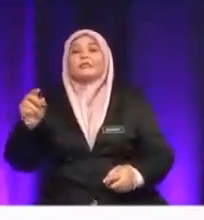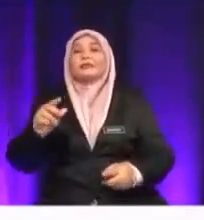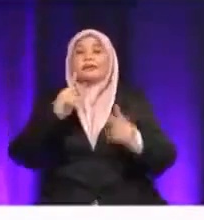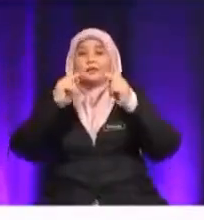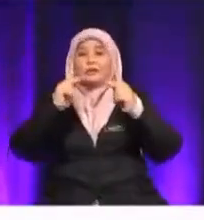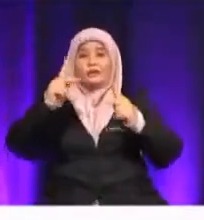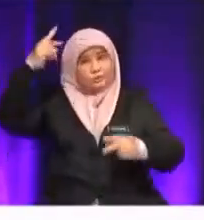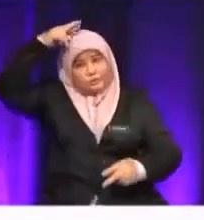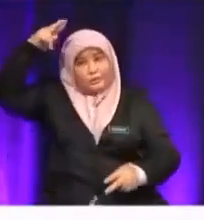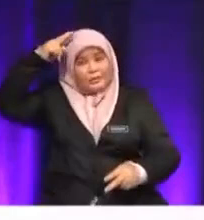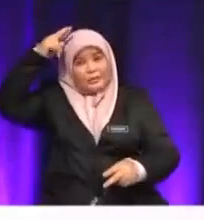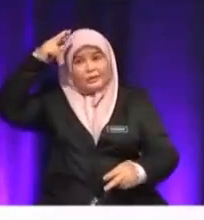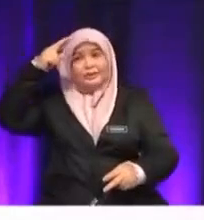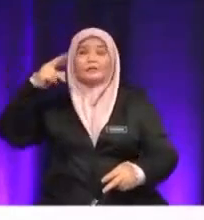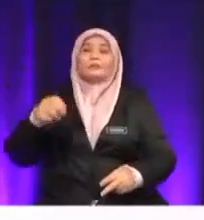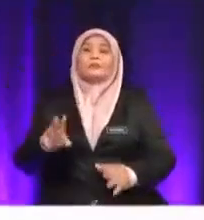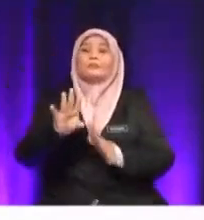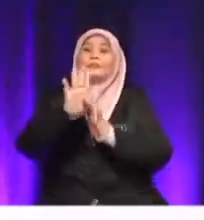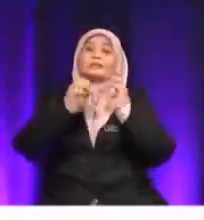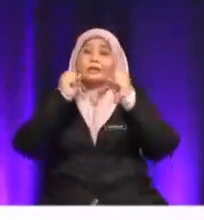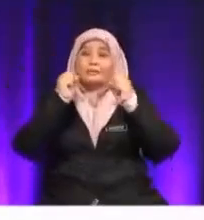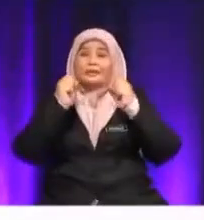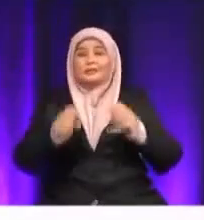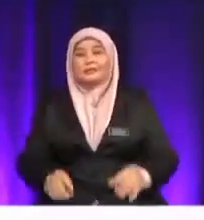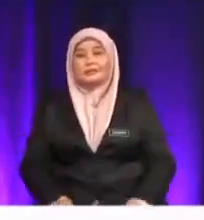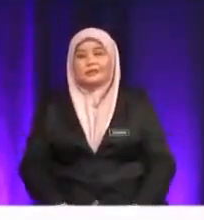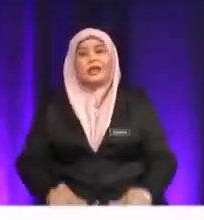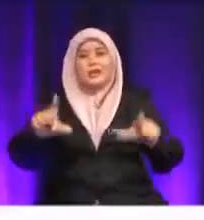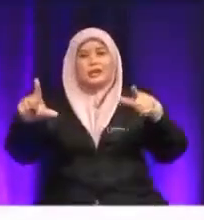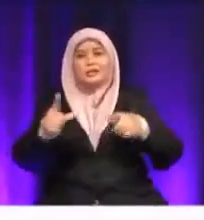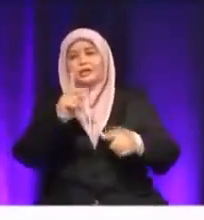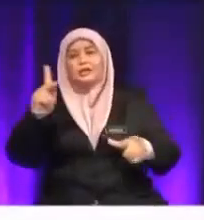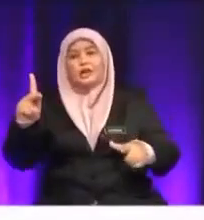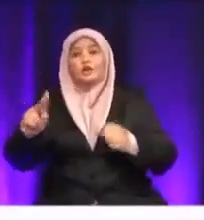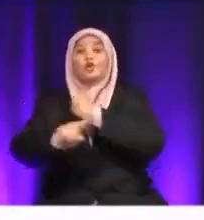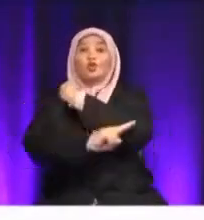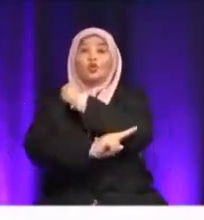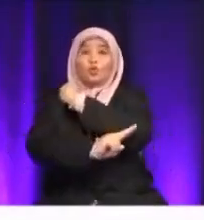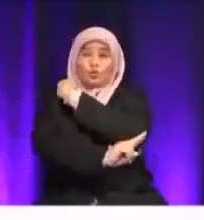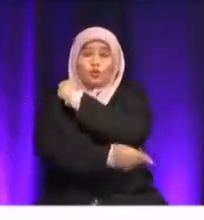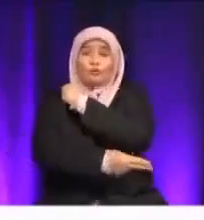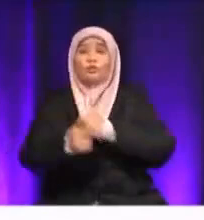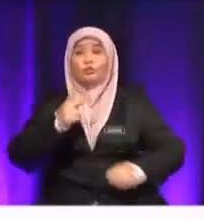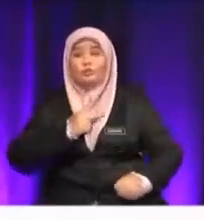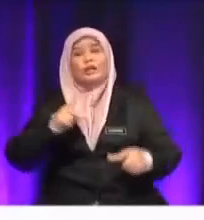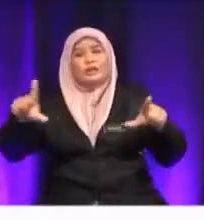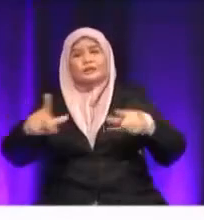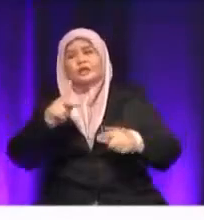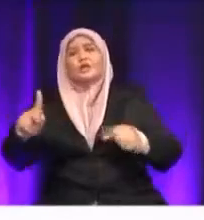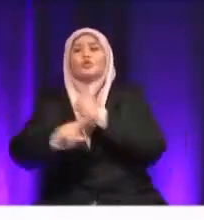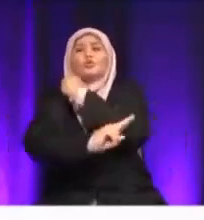katanya Rasulullah sallallahu alaihi wasallam bersabda, laksanakanlah hukumku, laksanakanlah